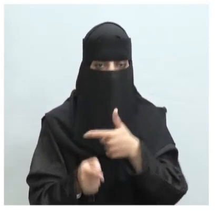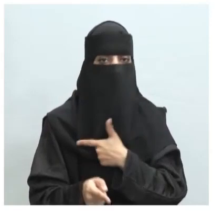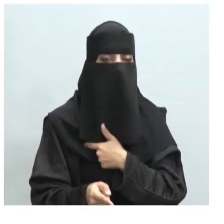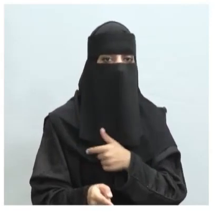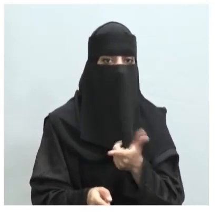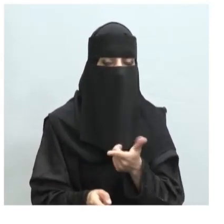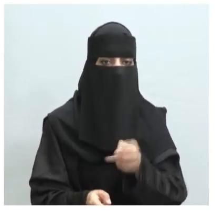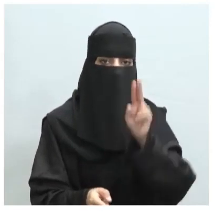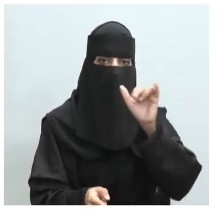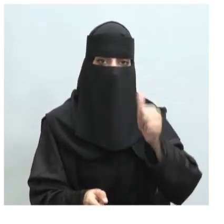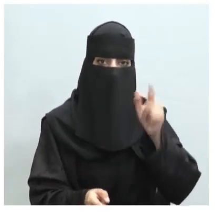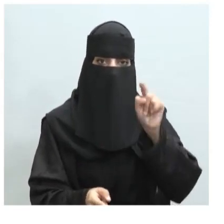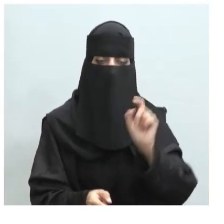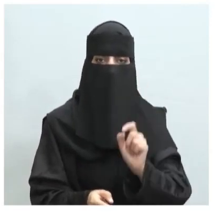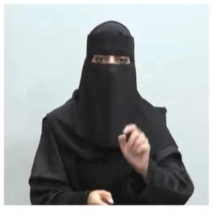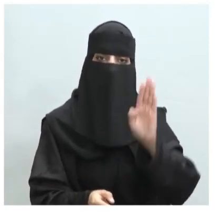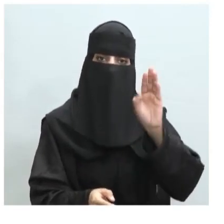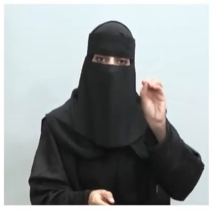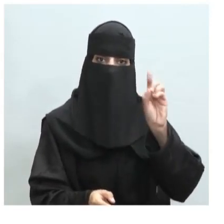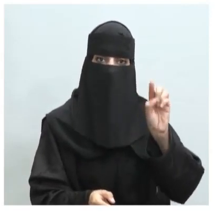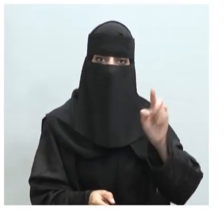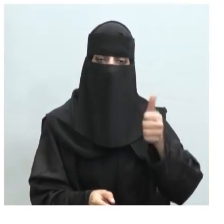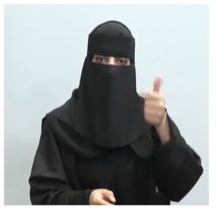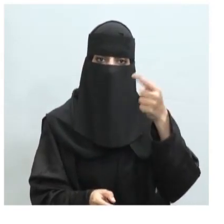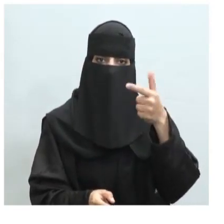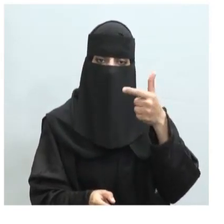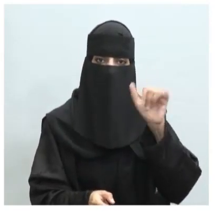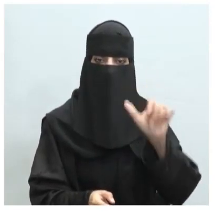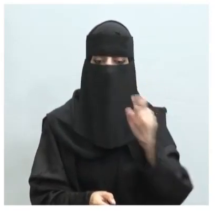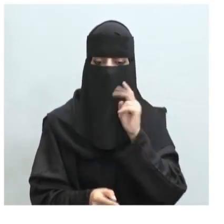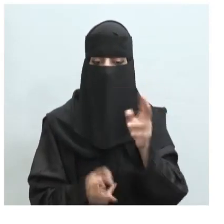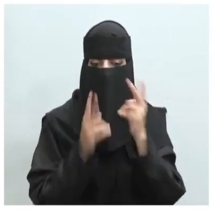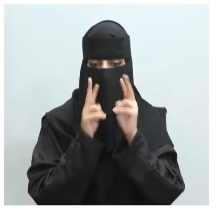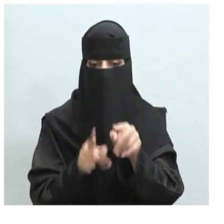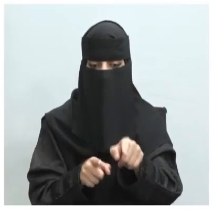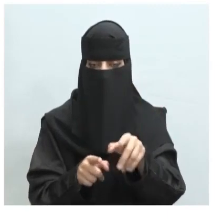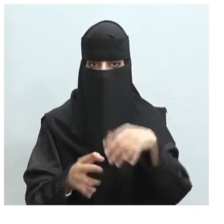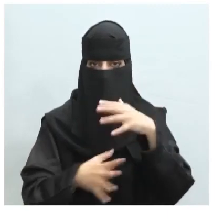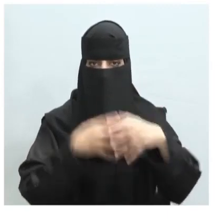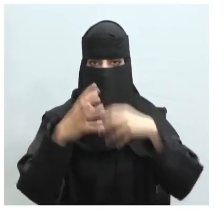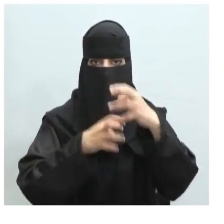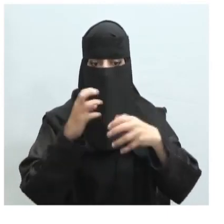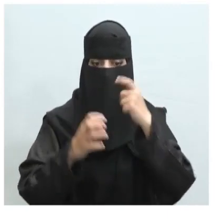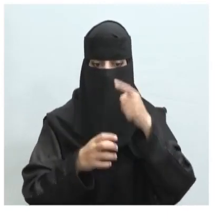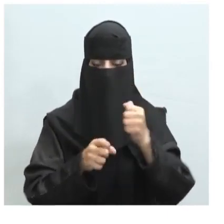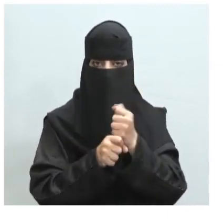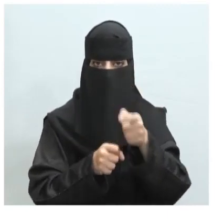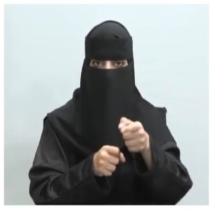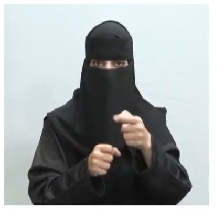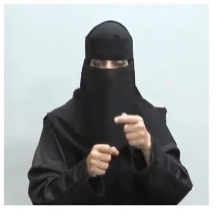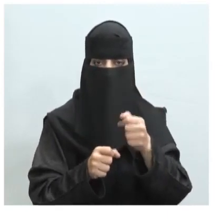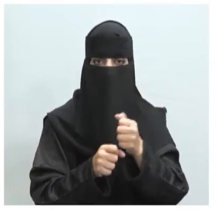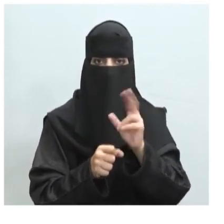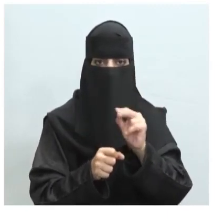نسميه بالتيار الكهربائي شاهد معي عزيزي الطالب وعزيزي الطالبه هذه اللعبه نستخدم فيها التيار الكهربائي